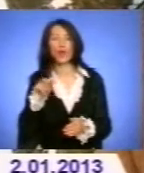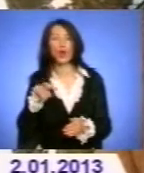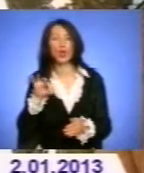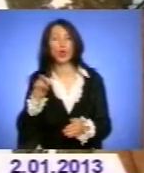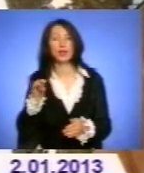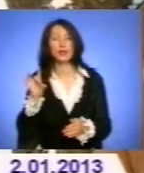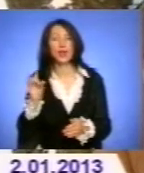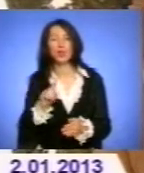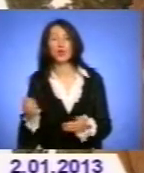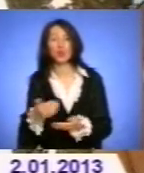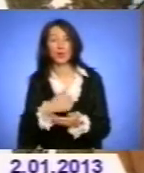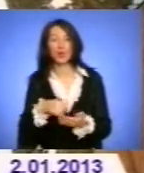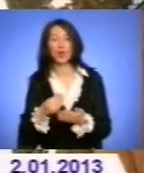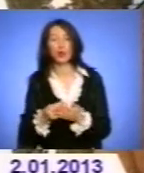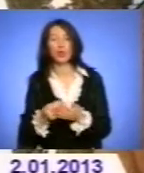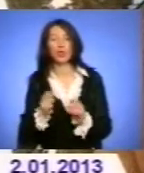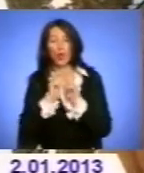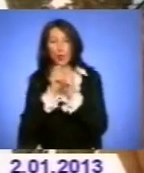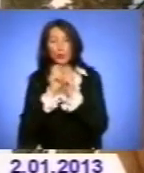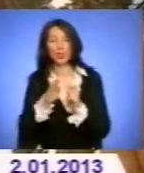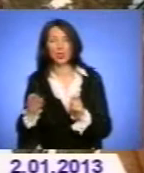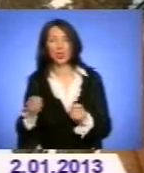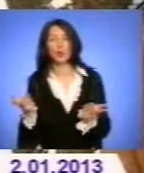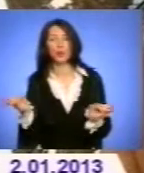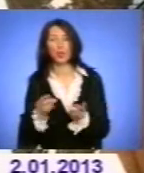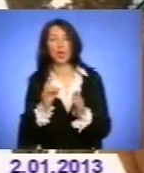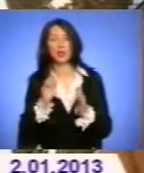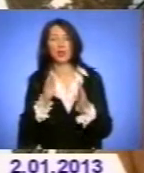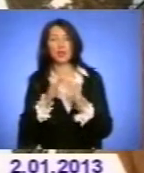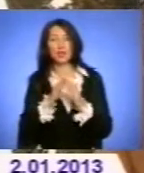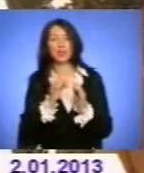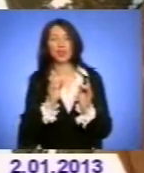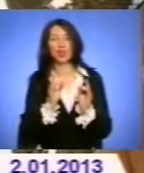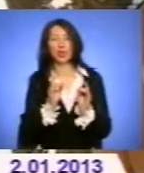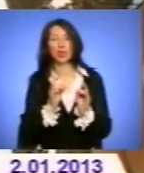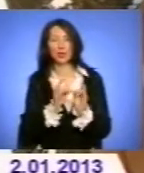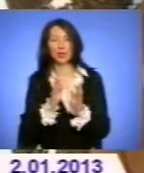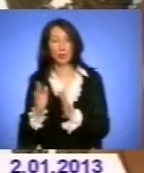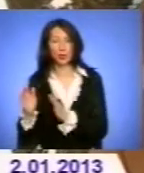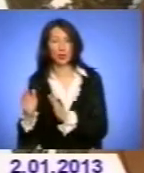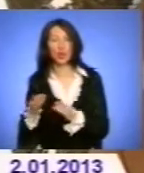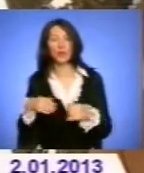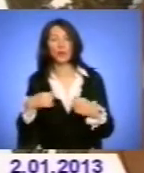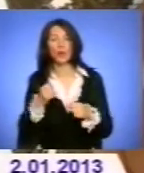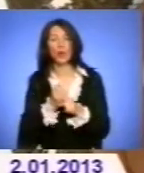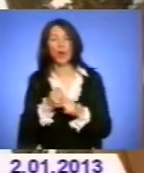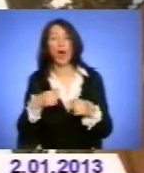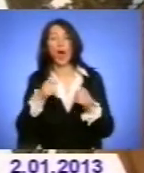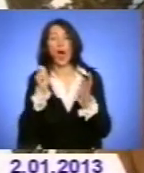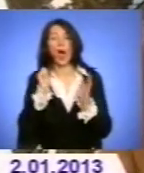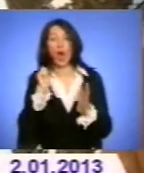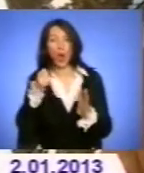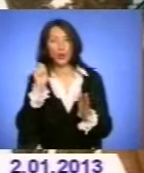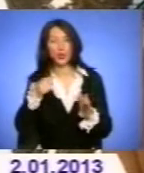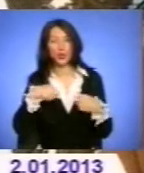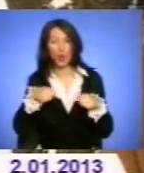зібрати кошти на подарунки дітям, на якісь потреби дитячих будинків, ми влаштовуємо такий такий акціон «Купи зустріч з людиною», де ми